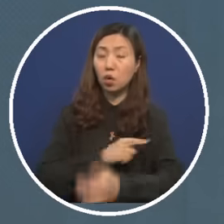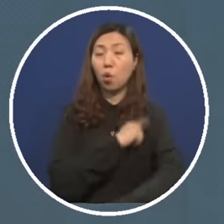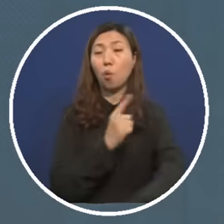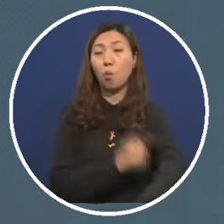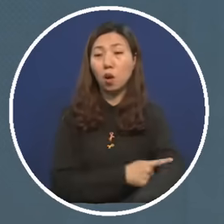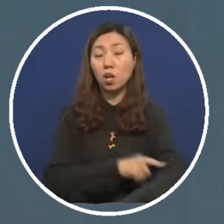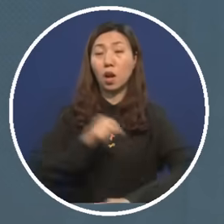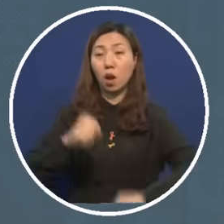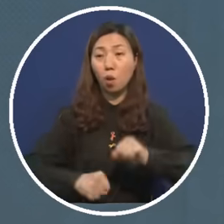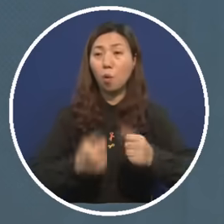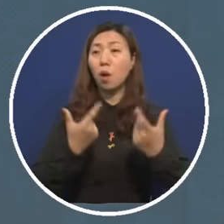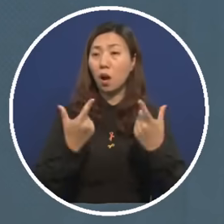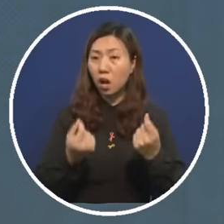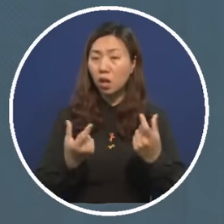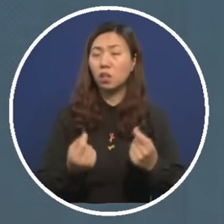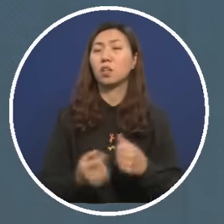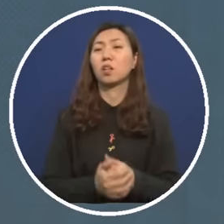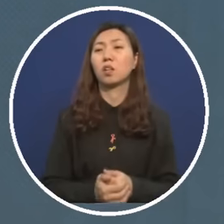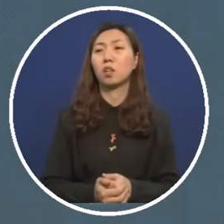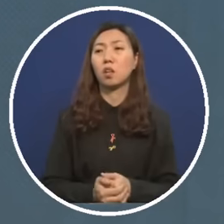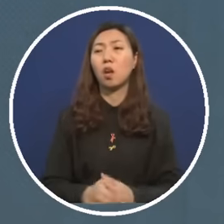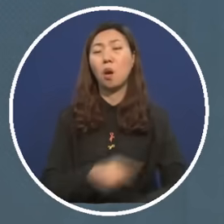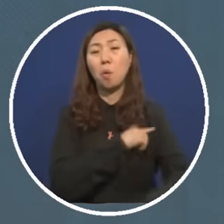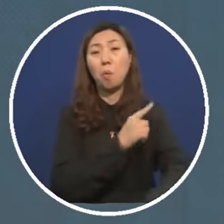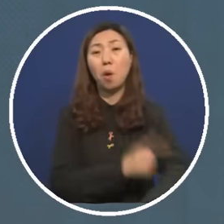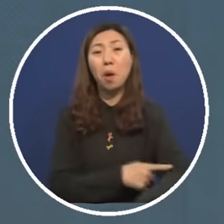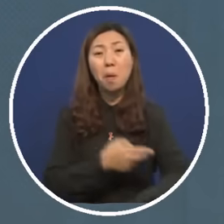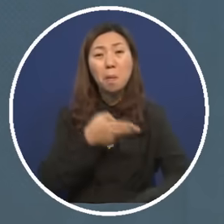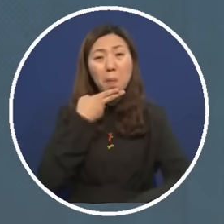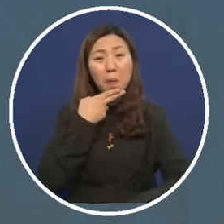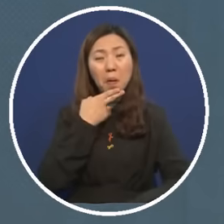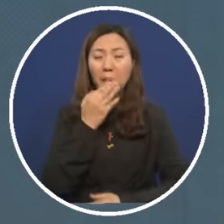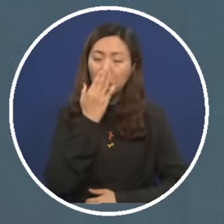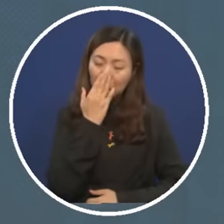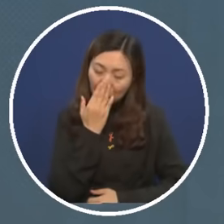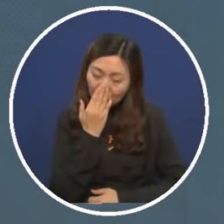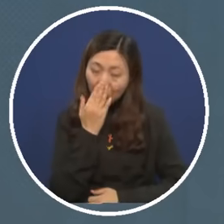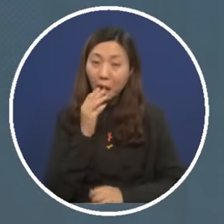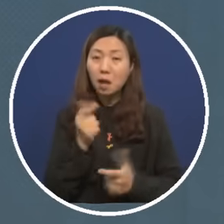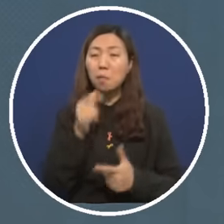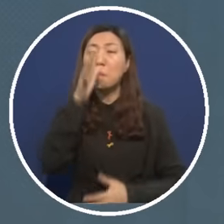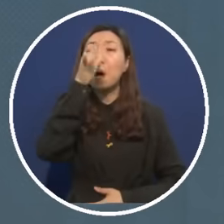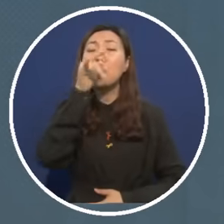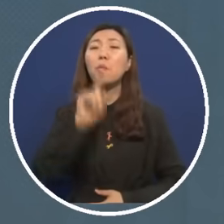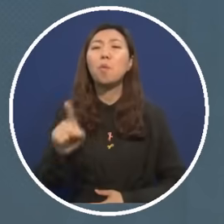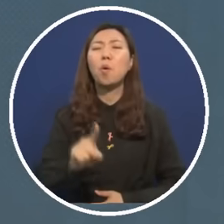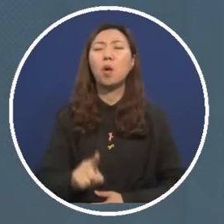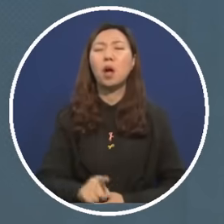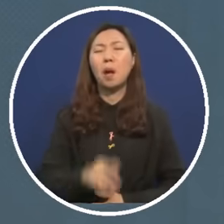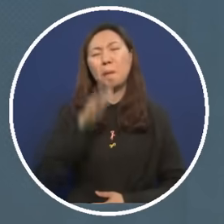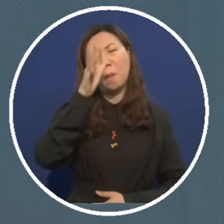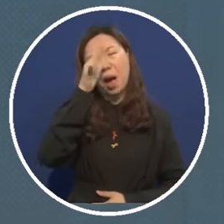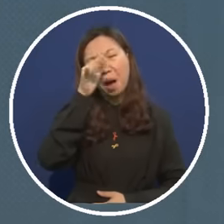안 해야 돼요? 해야 돼. 그럼 그 할 줄 모르는 거는 착한 사람이에요? 바보요?